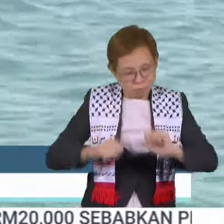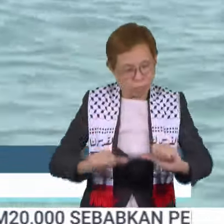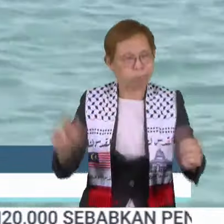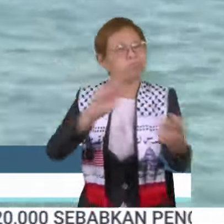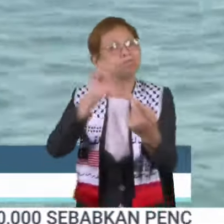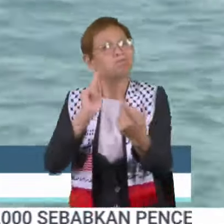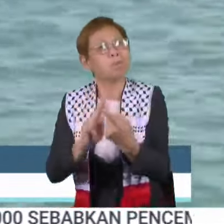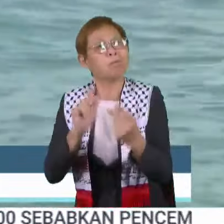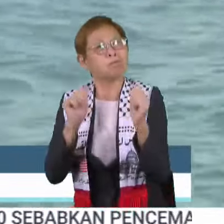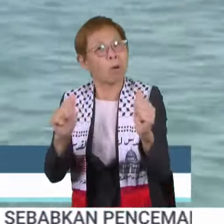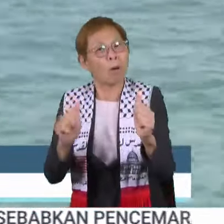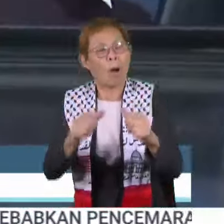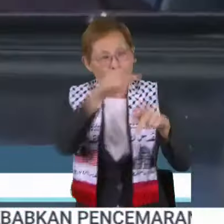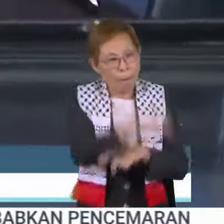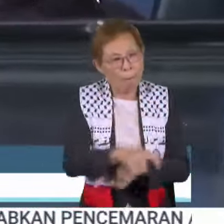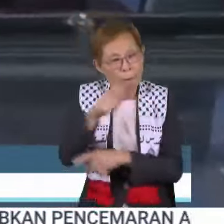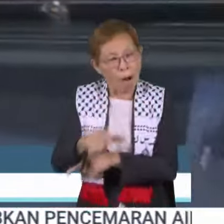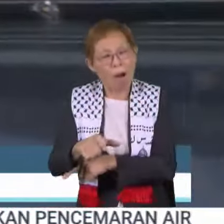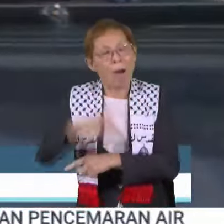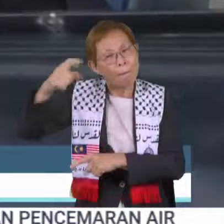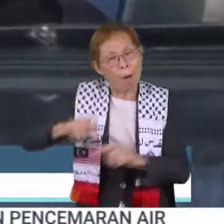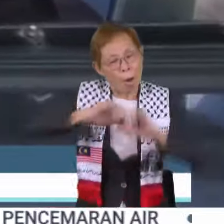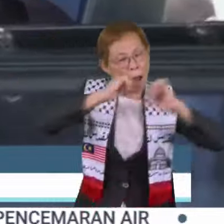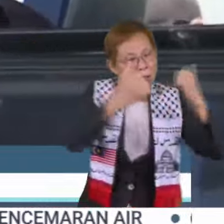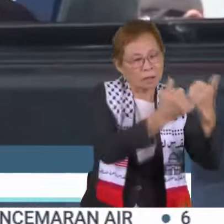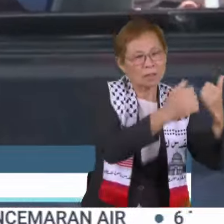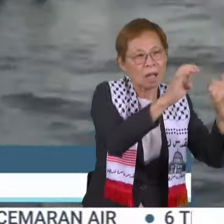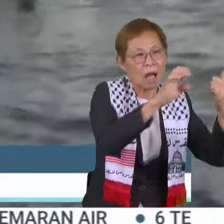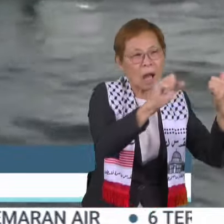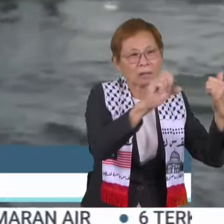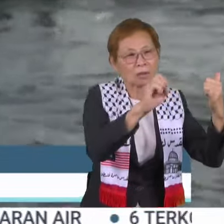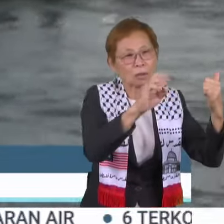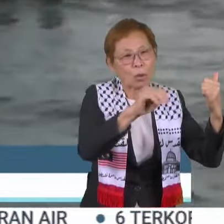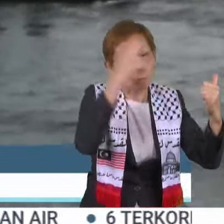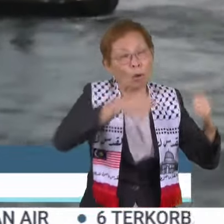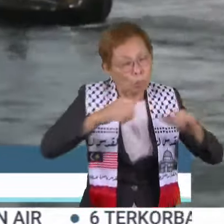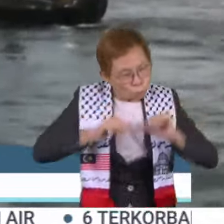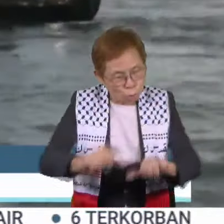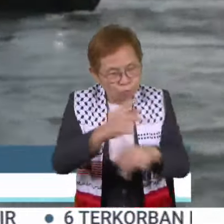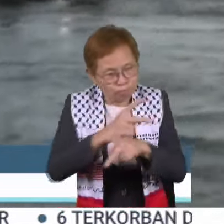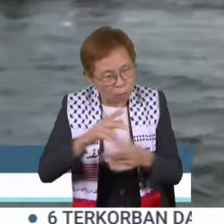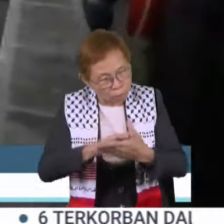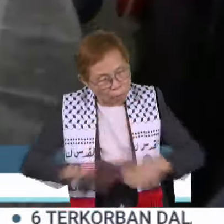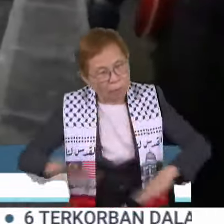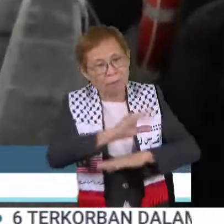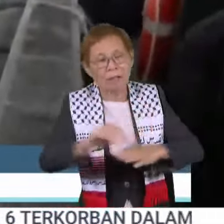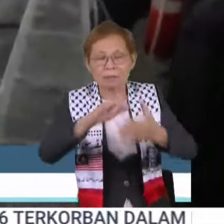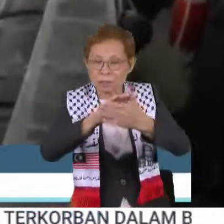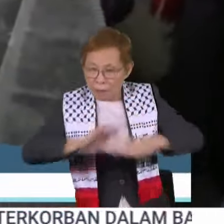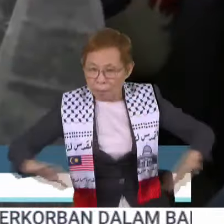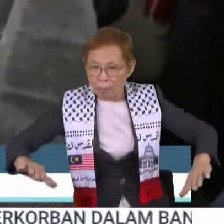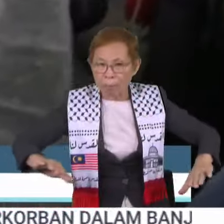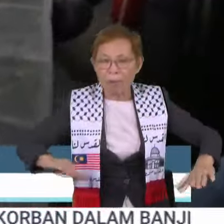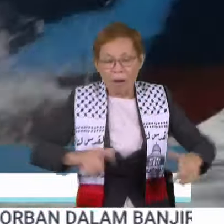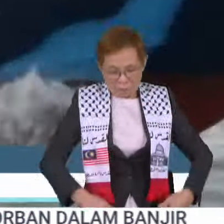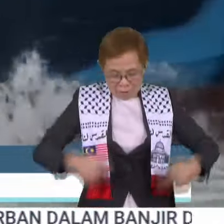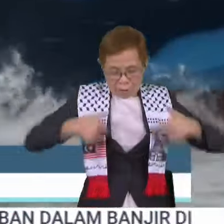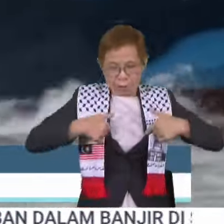per di unuk ter menjaga keselamatan dan keselamatan